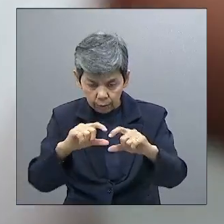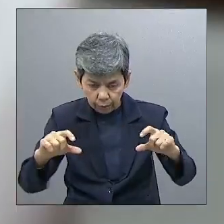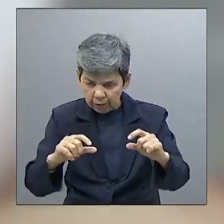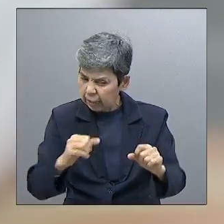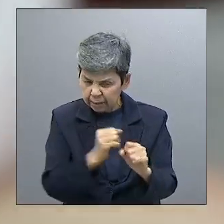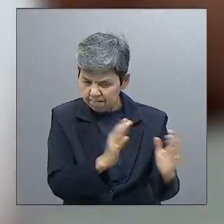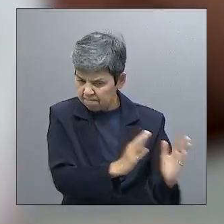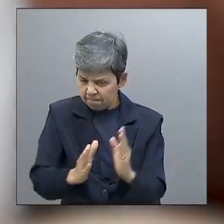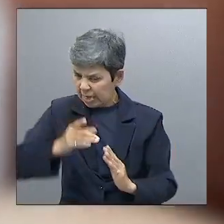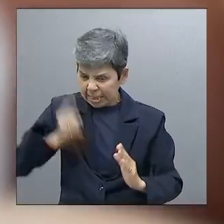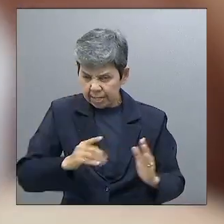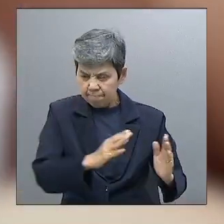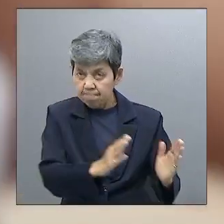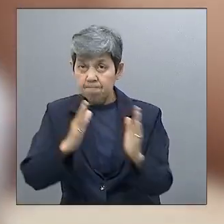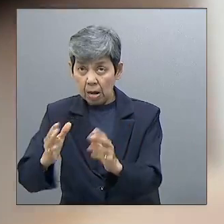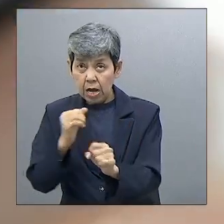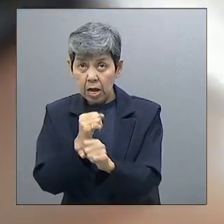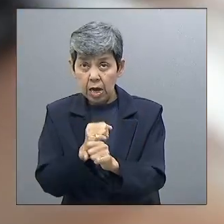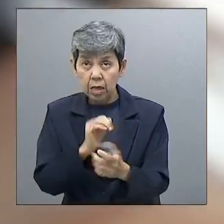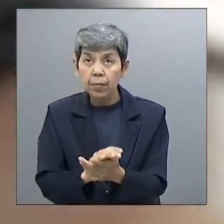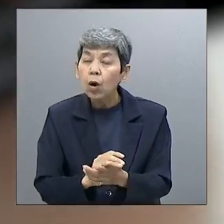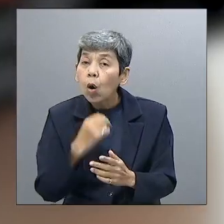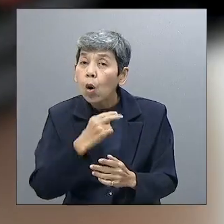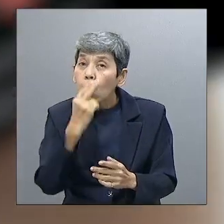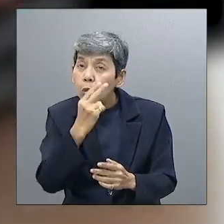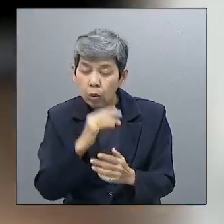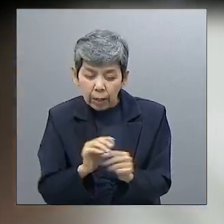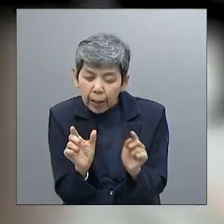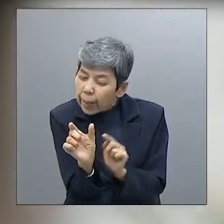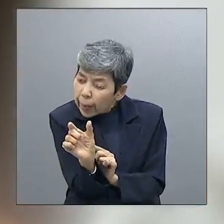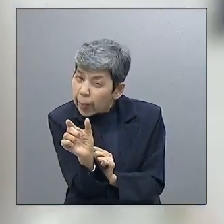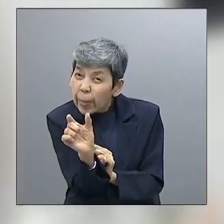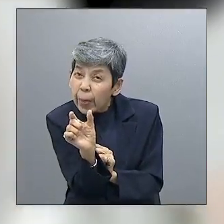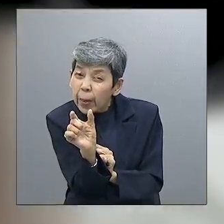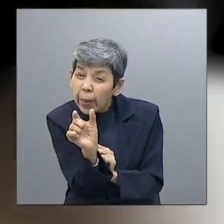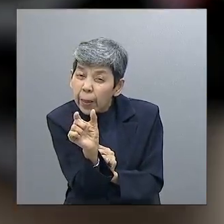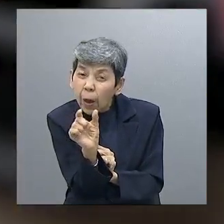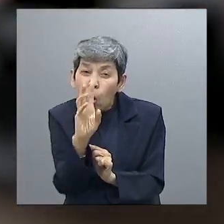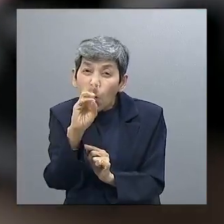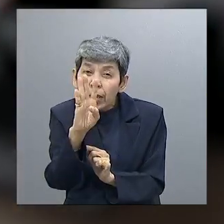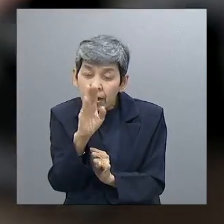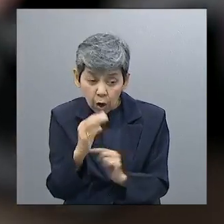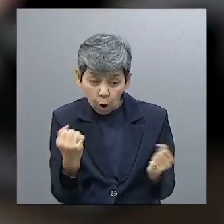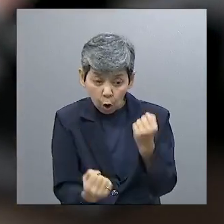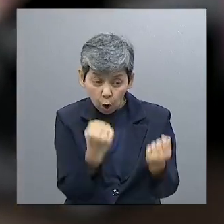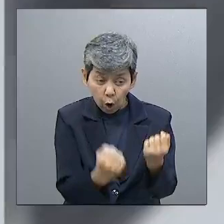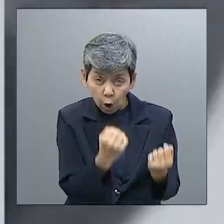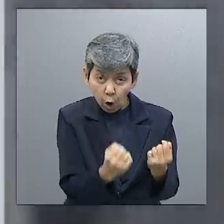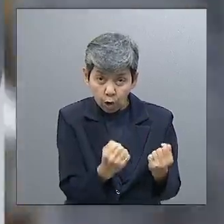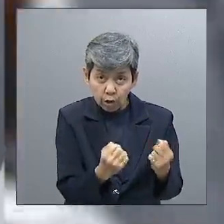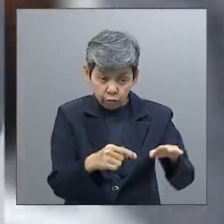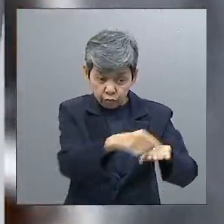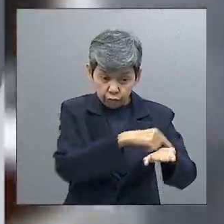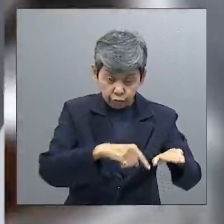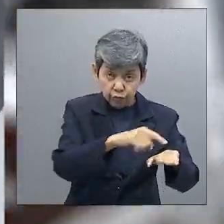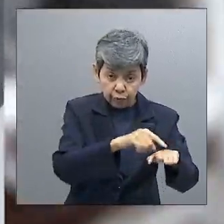ริงมากที่สุดซึ่งในขณะที่สเกล1.64เนี่ยมันเล็กมากก็คือเทียบเท่ากับว่าสเกลรถ1:1